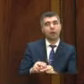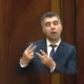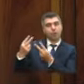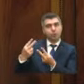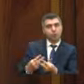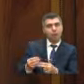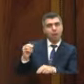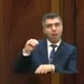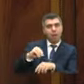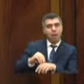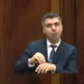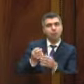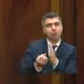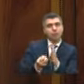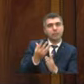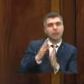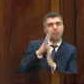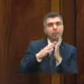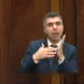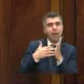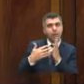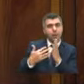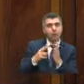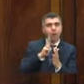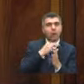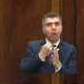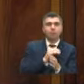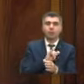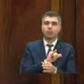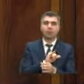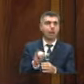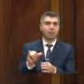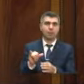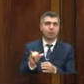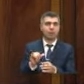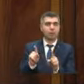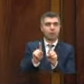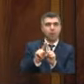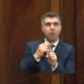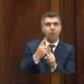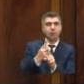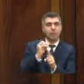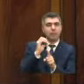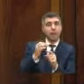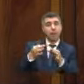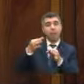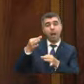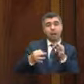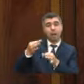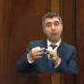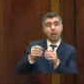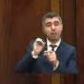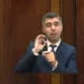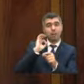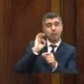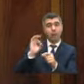ويقدم تصريحا حكوميا جديدا، وهذا ينافي مقتضي الدستور وكذلك قرار المجلس الدستوري قبل أن يتحول إلى المحكمة